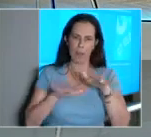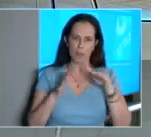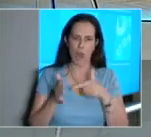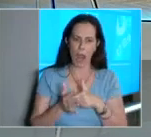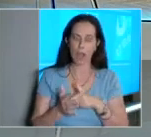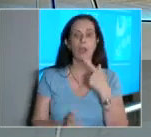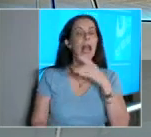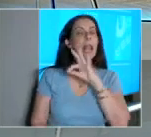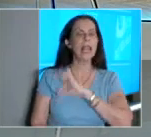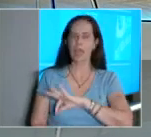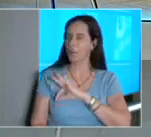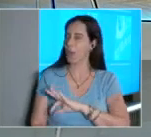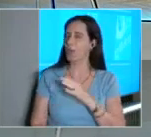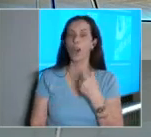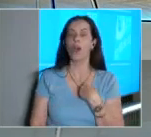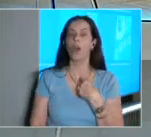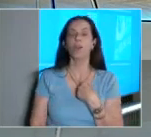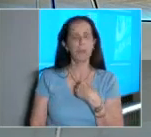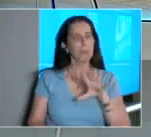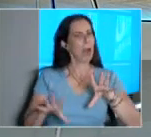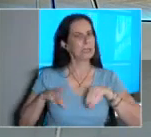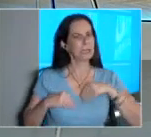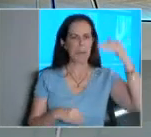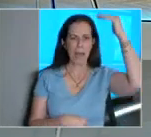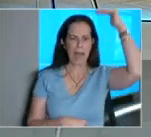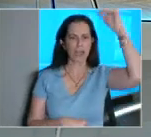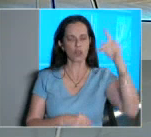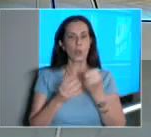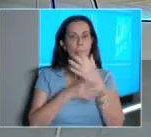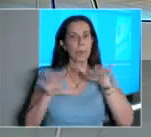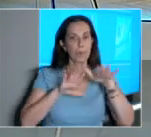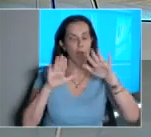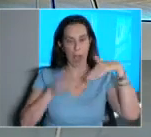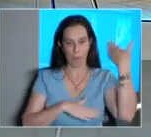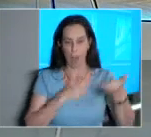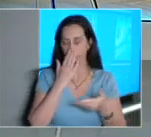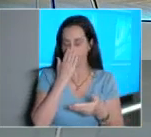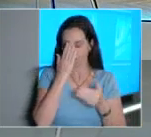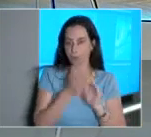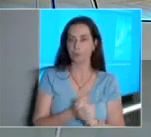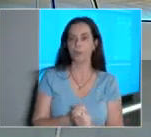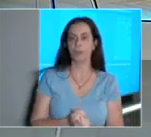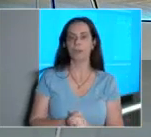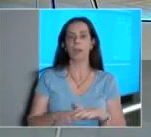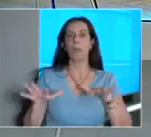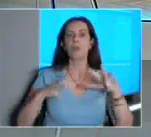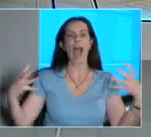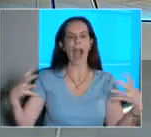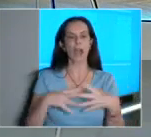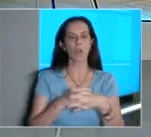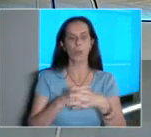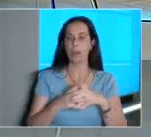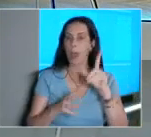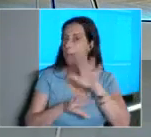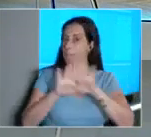אומרת, ליברמן כבר לא פוסל לראשונה את גנץ כמי שיכול להרכיב את הממשלה הבאה. ממשלת אחדות רחבה